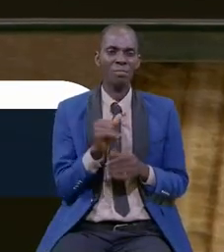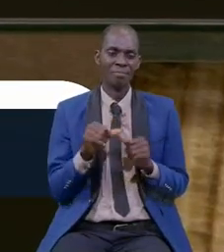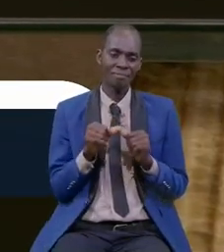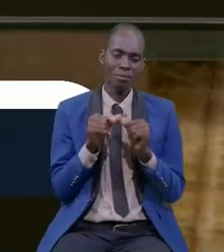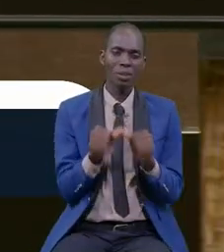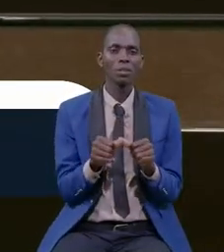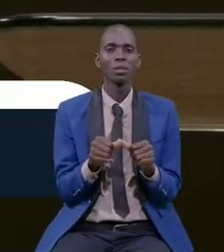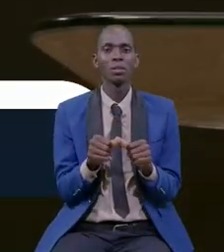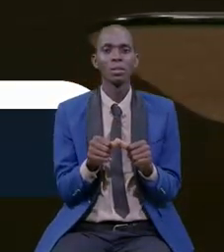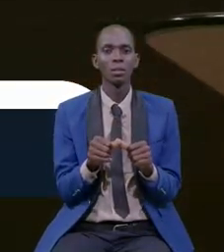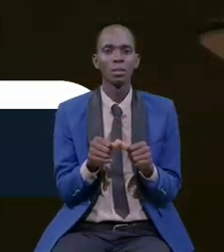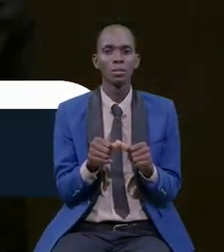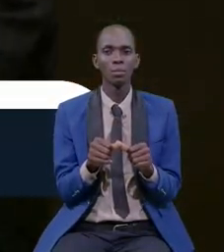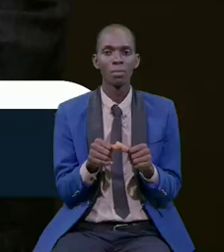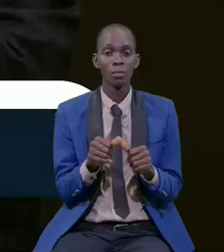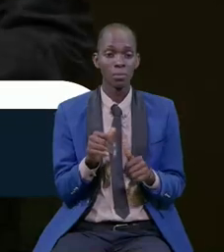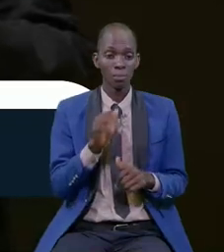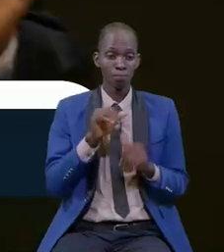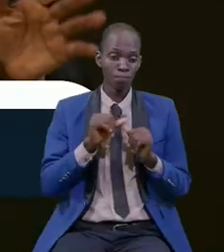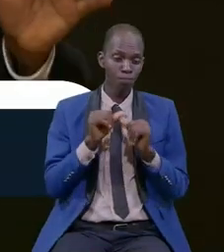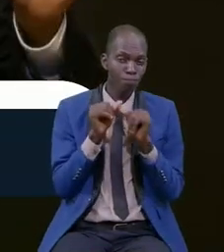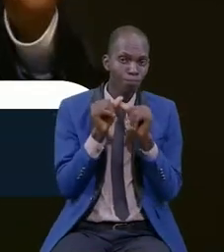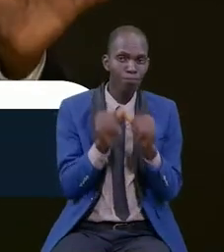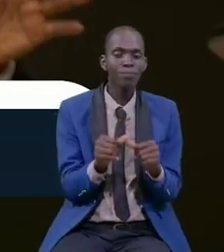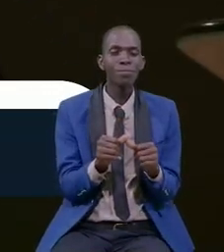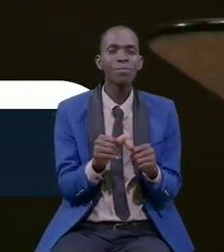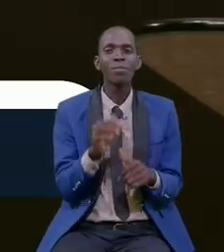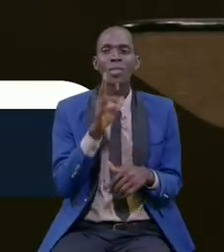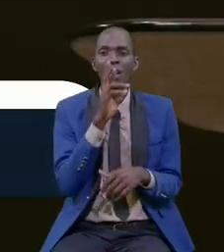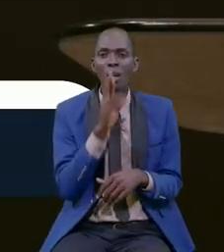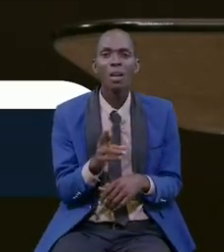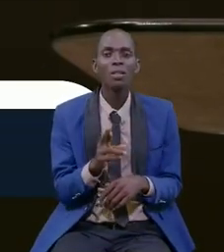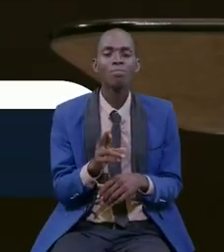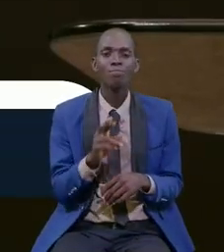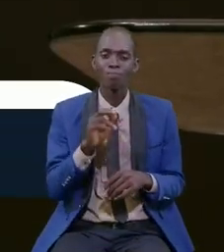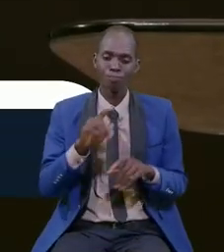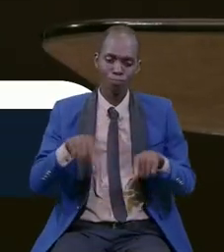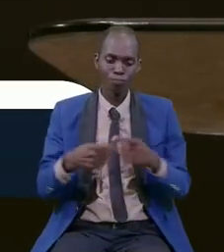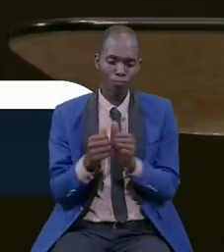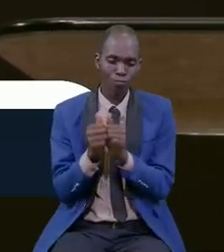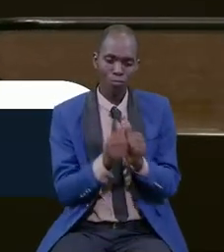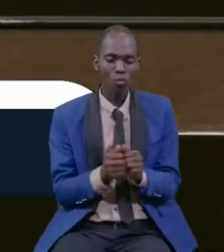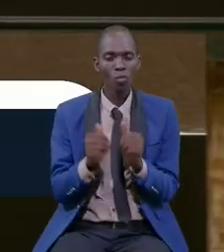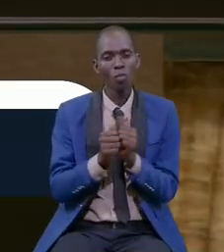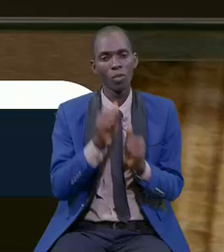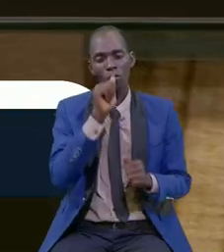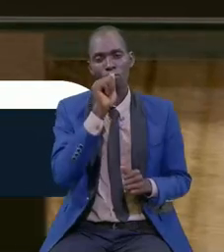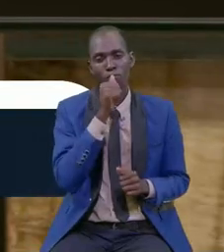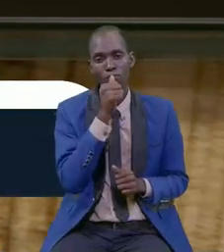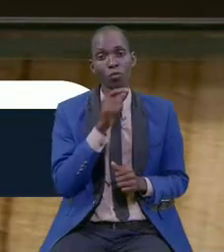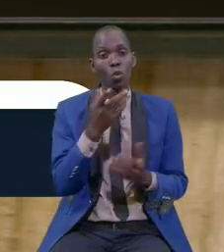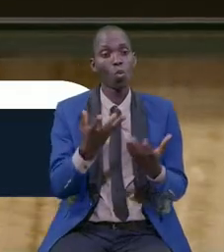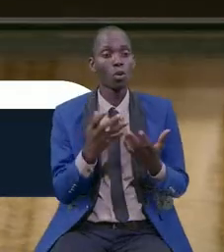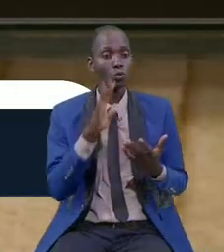pensez à cela l'endurance va de Perre avec la patience tu veux que le problème soit